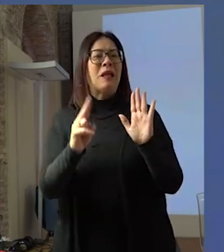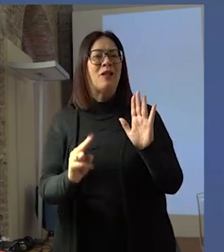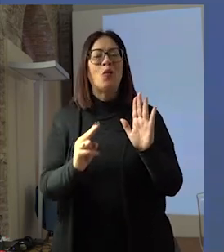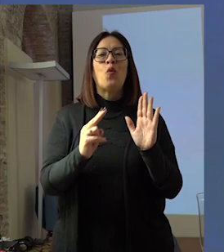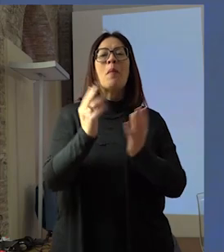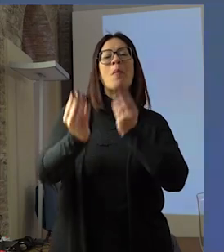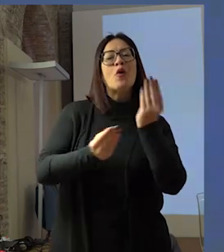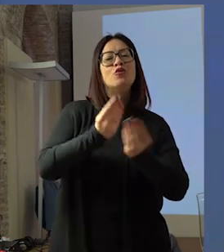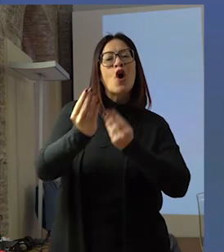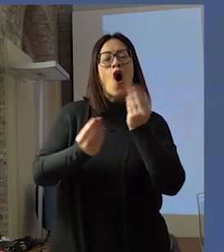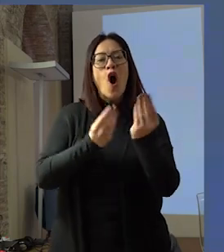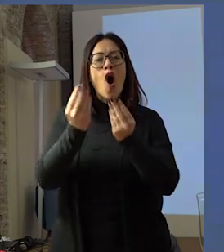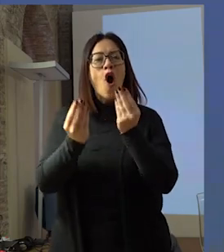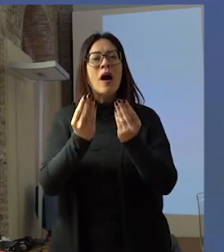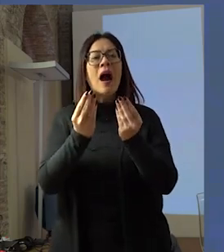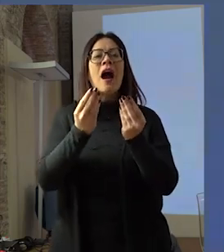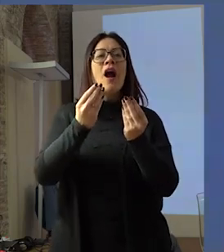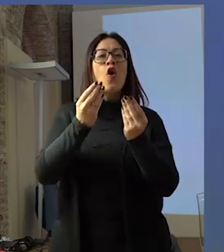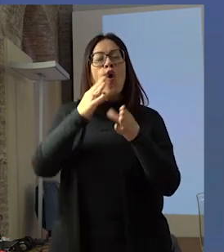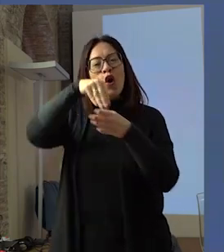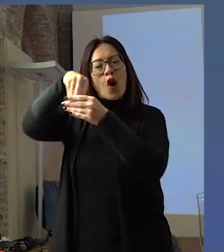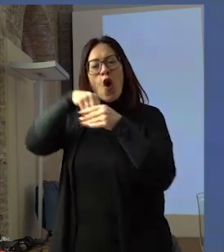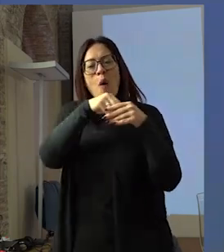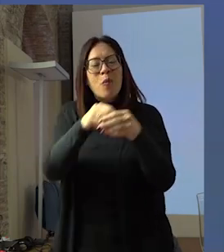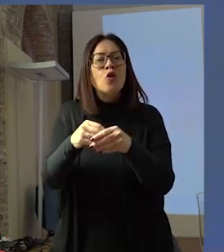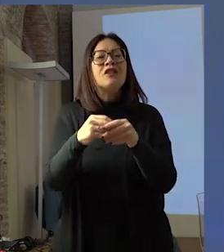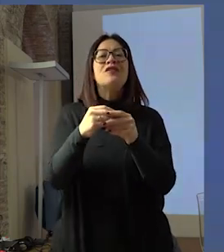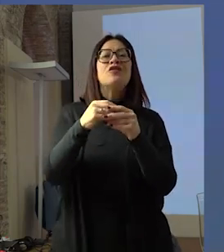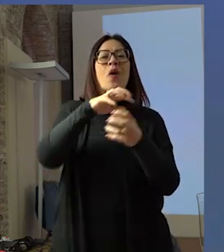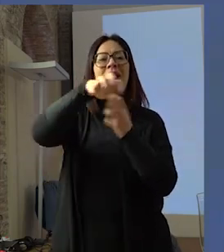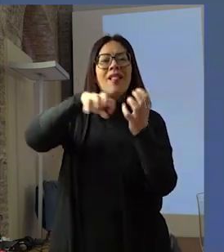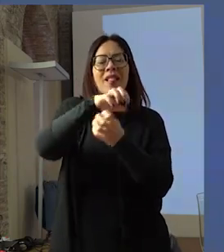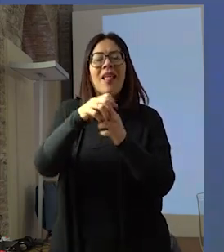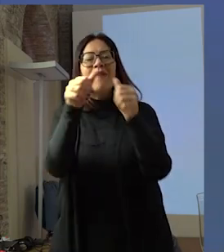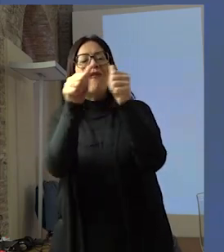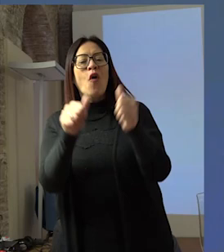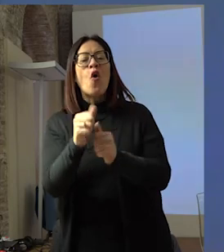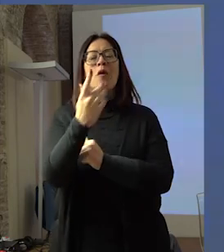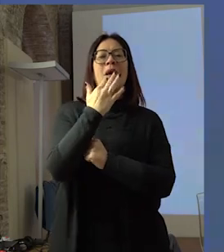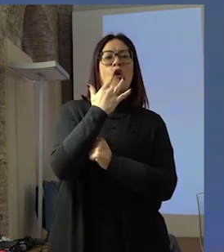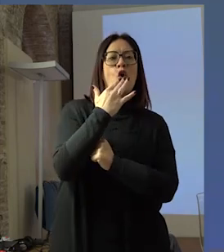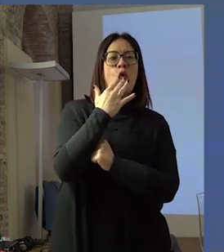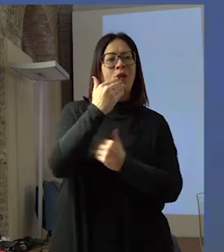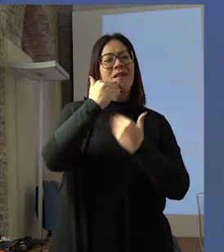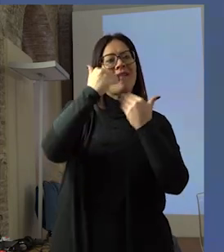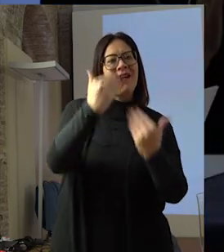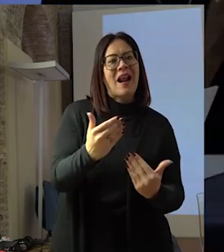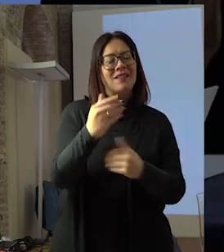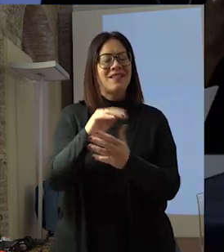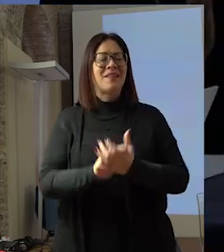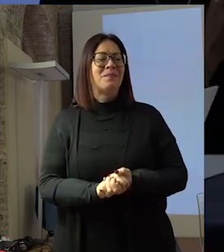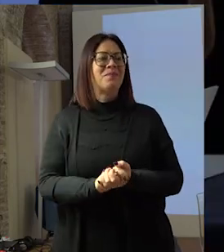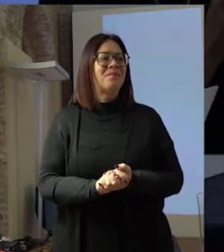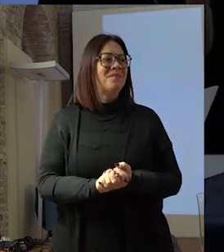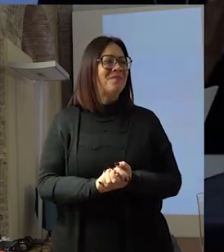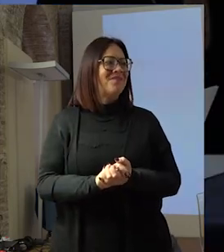una volta con la composizione e ricomposizione di forme e colori. Grazie Luca.